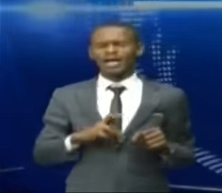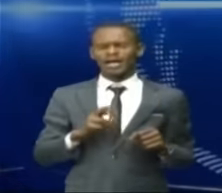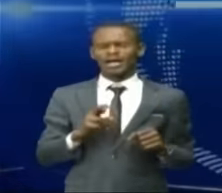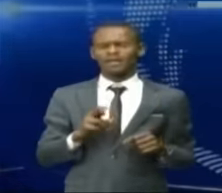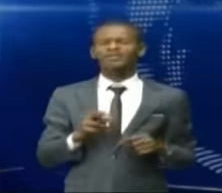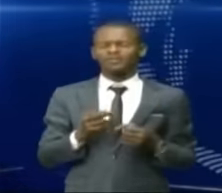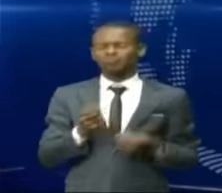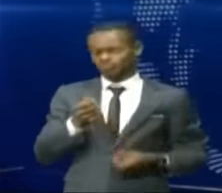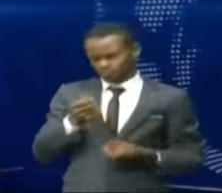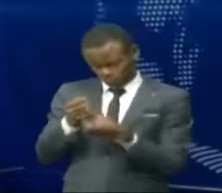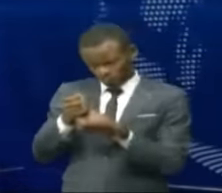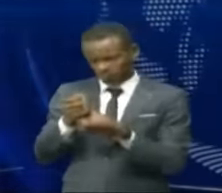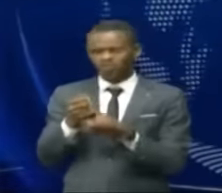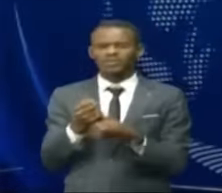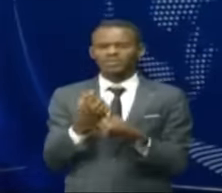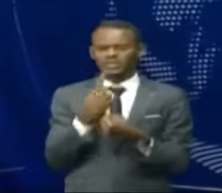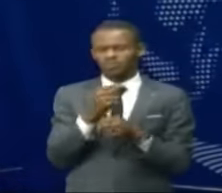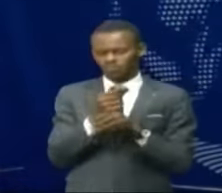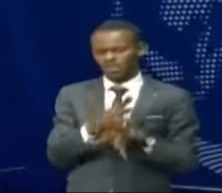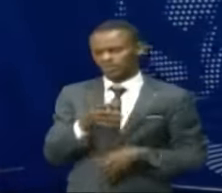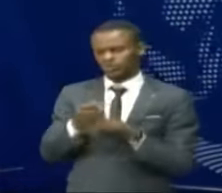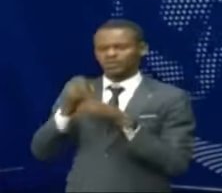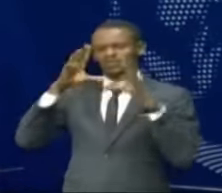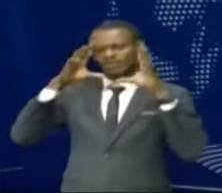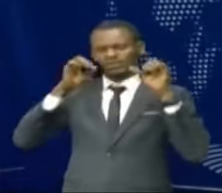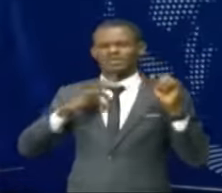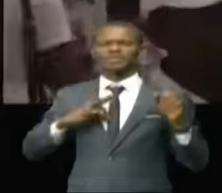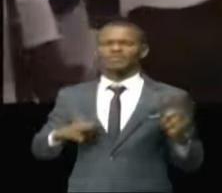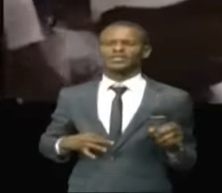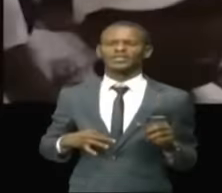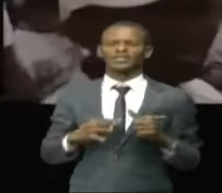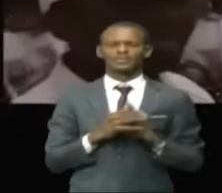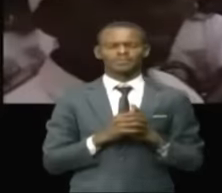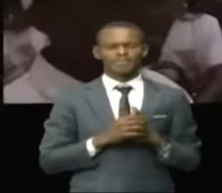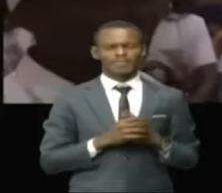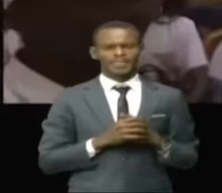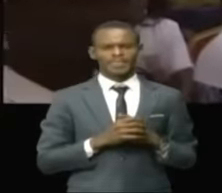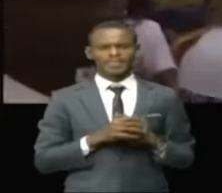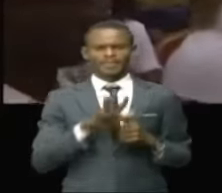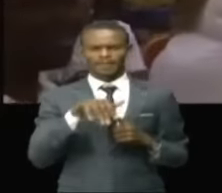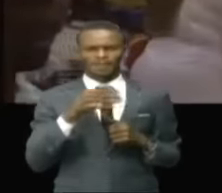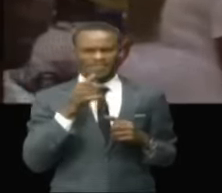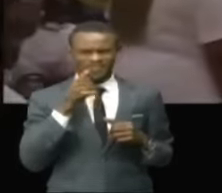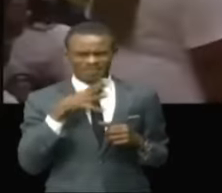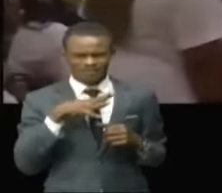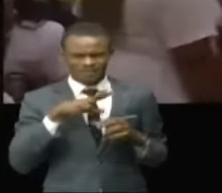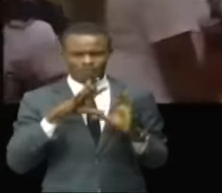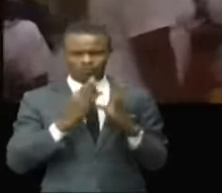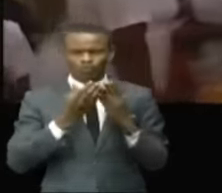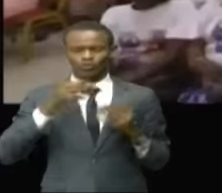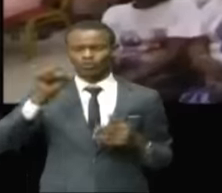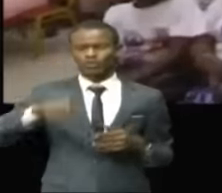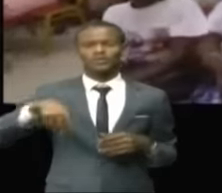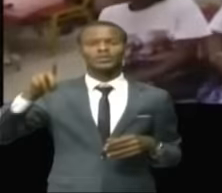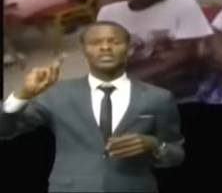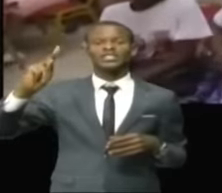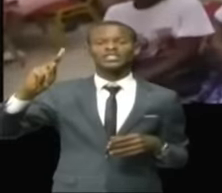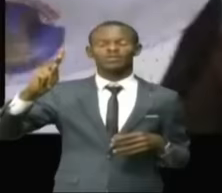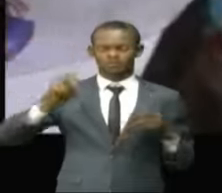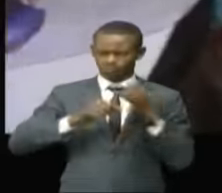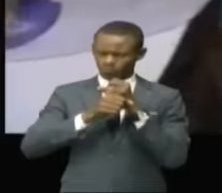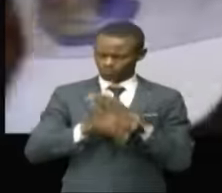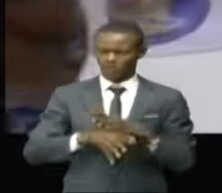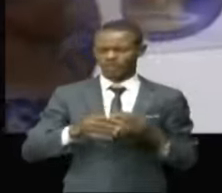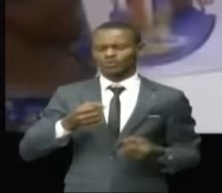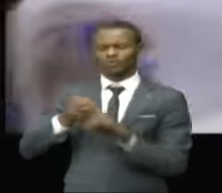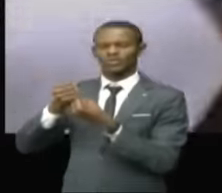Tshisekedi. Un commentaire de Jean-Pierre Ndolo Demazu. Soutien inconditionnel des femmes du Sud Kivu aux actions du chef de l'État,